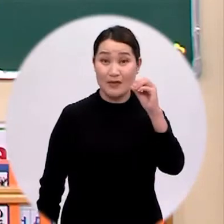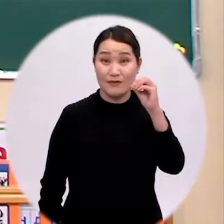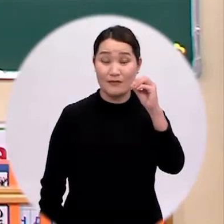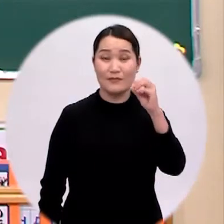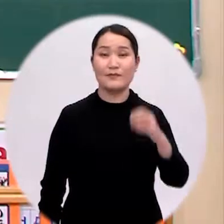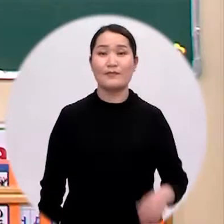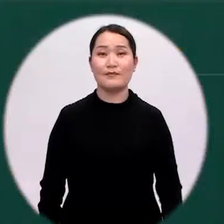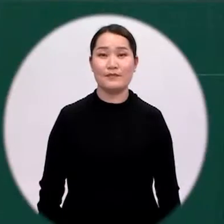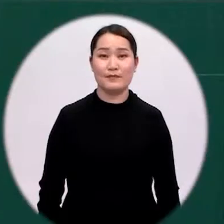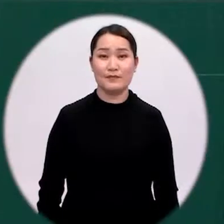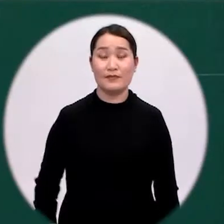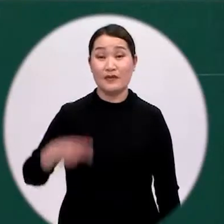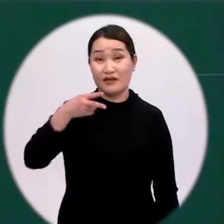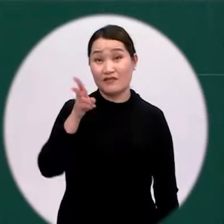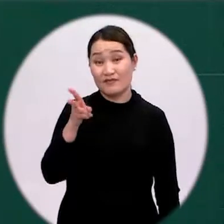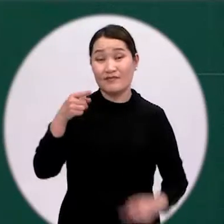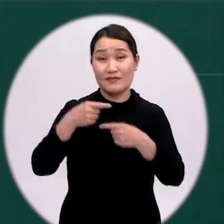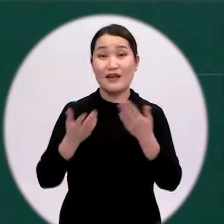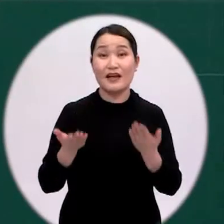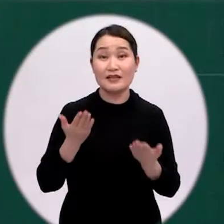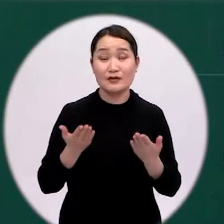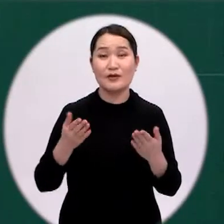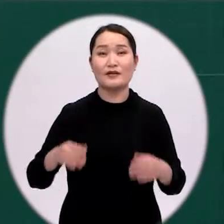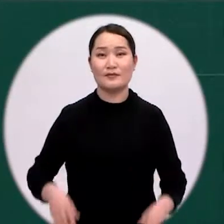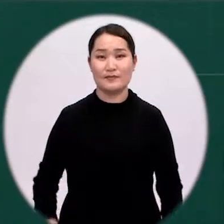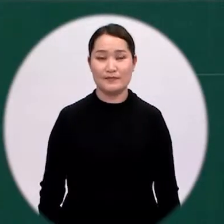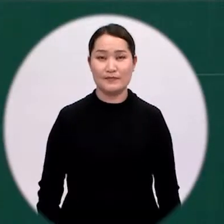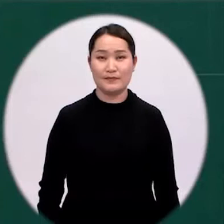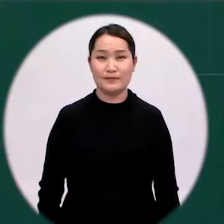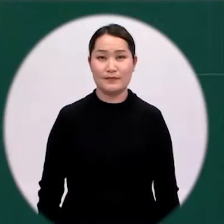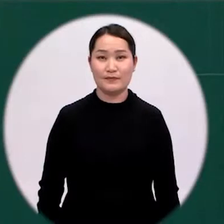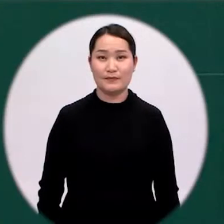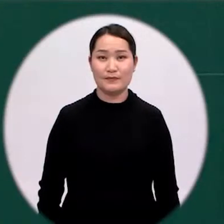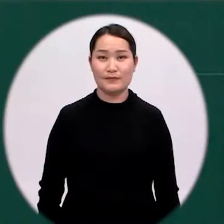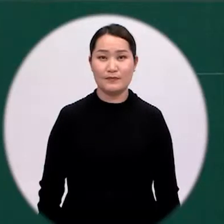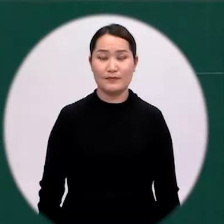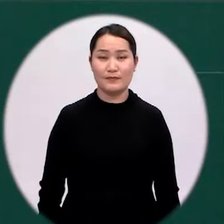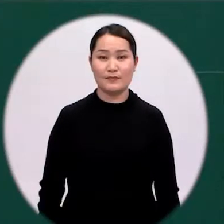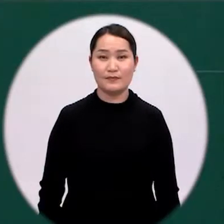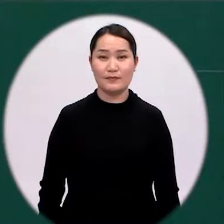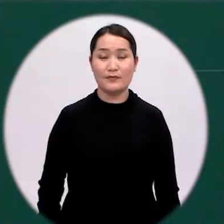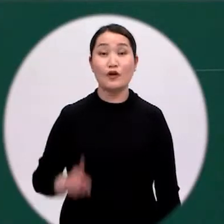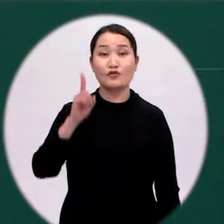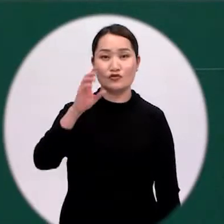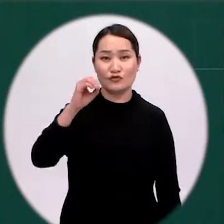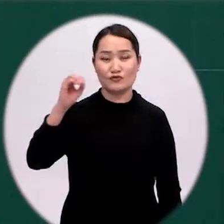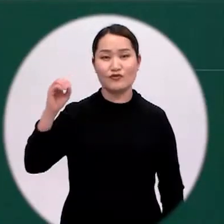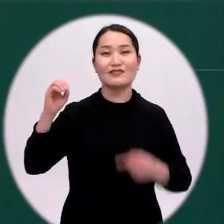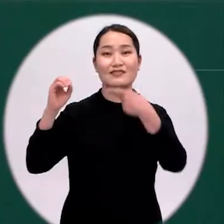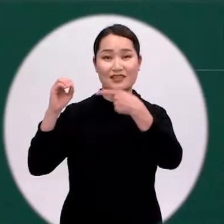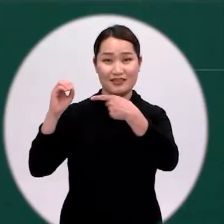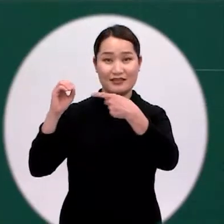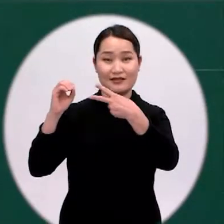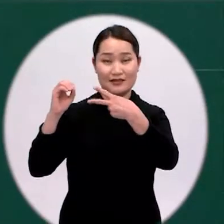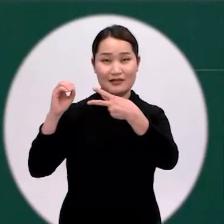тавилаа. 100 төгрөг, 50 төгрөг хоёрын аль нь их вэ хүүхдүүдээ? За, тийм 100 төгрөг нь